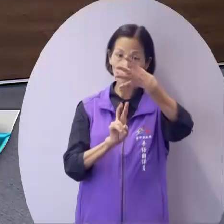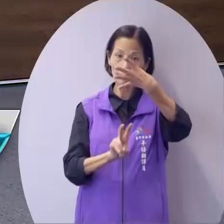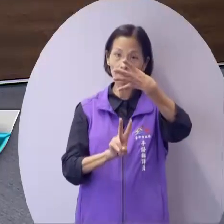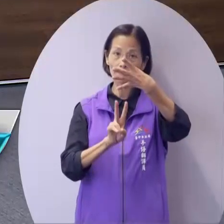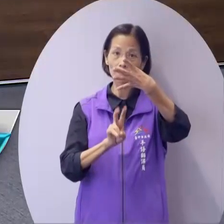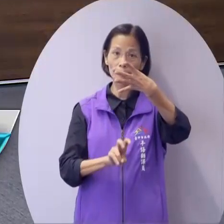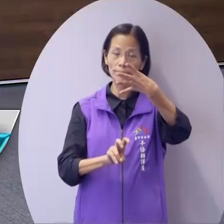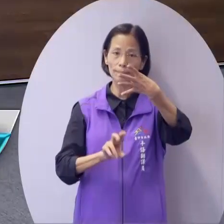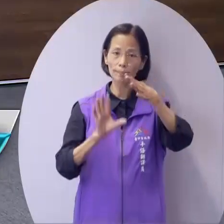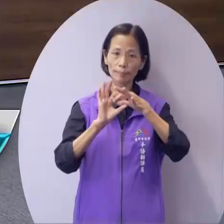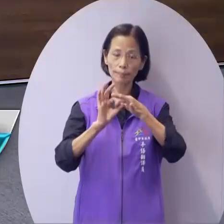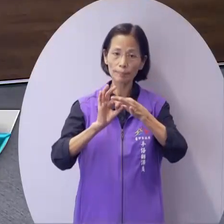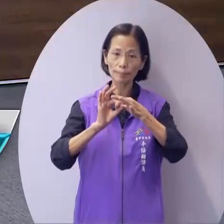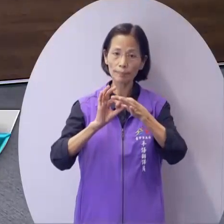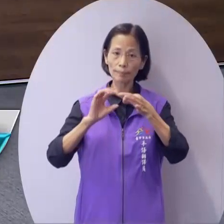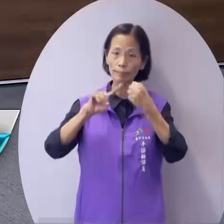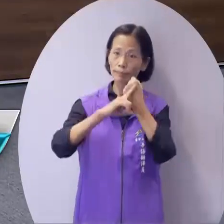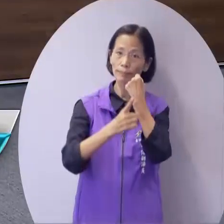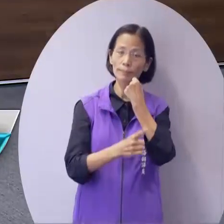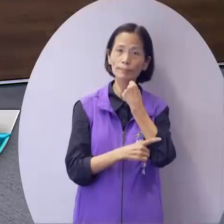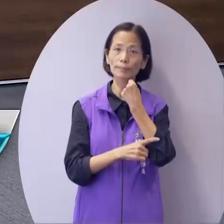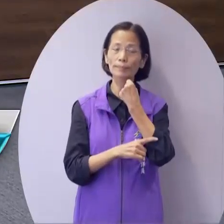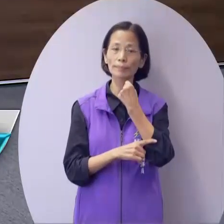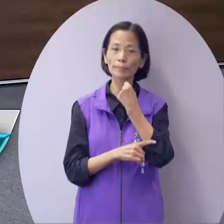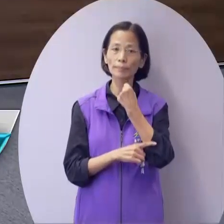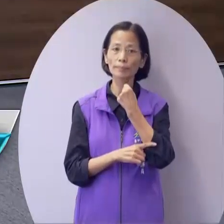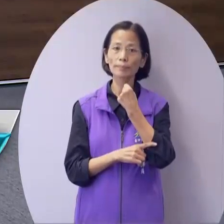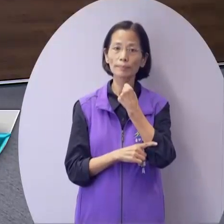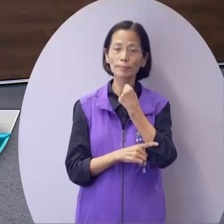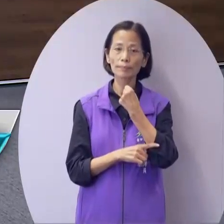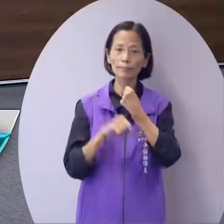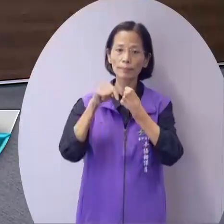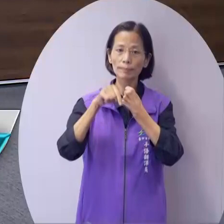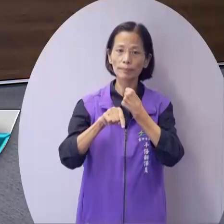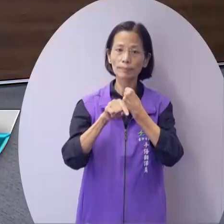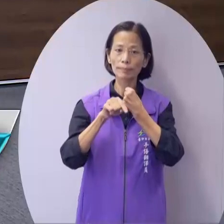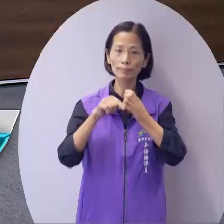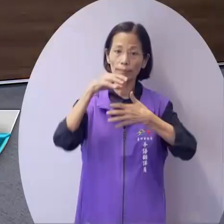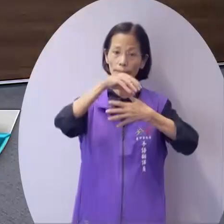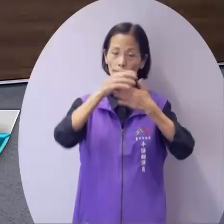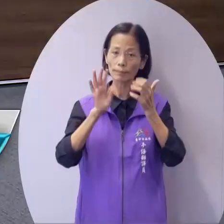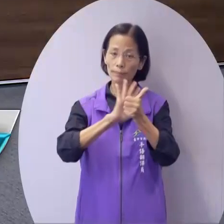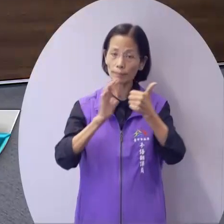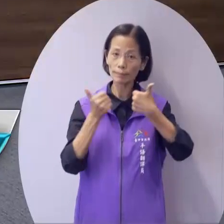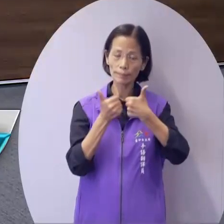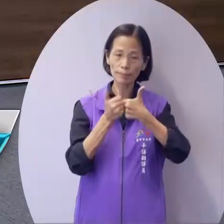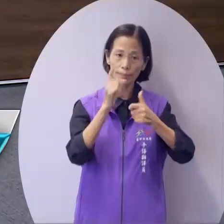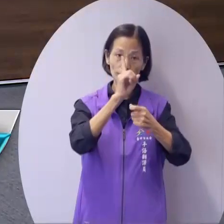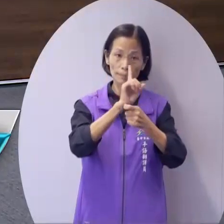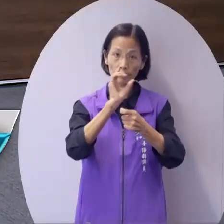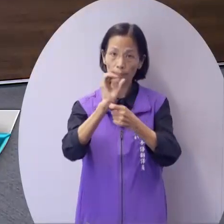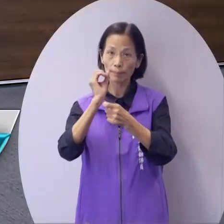109年4月22日的相关办法，也经过本府法规委员会